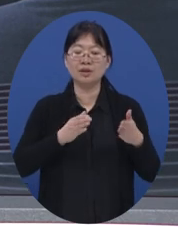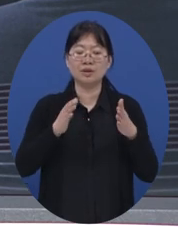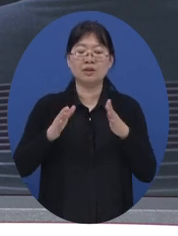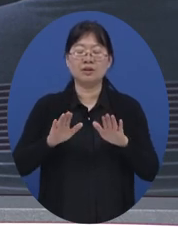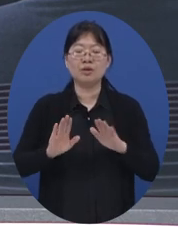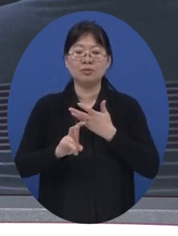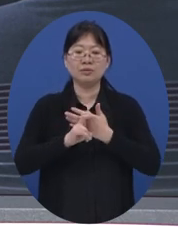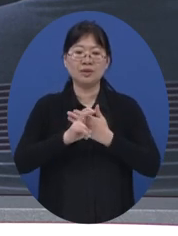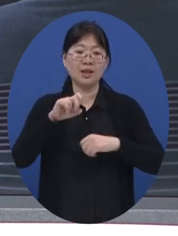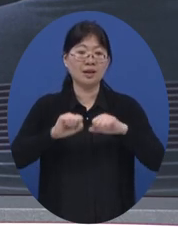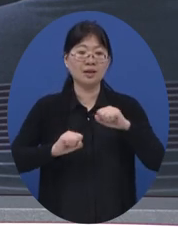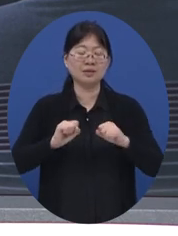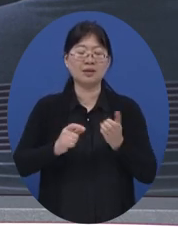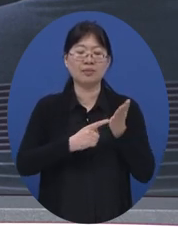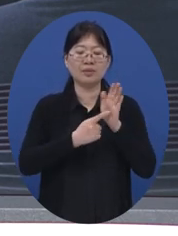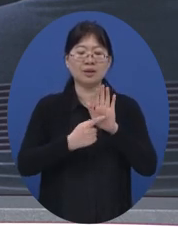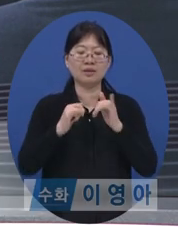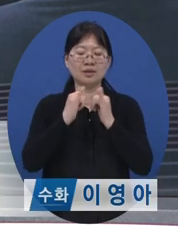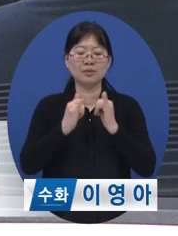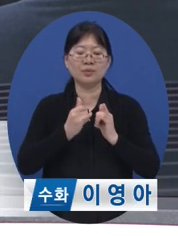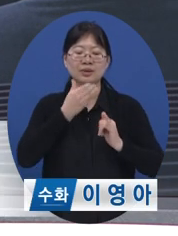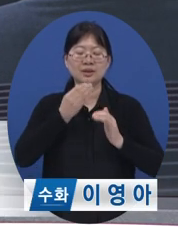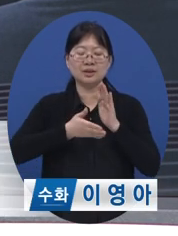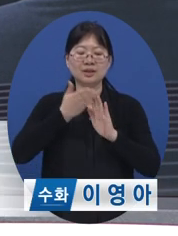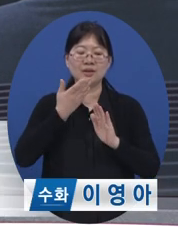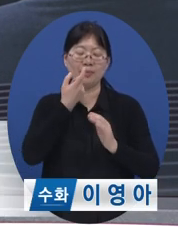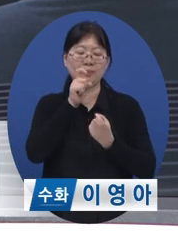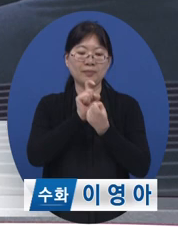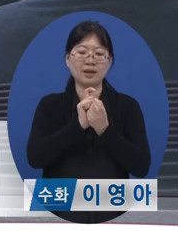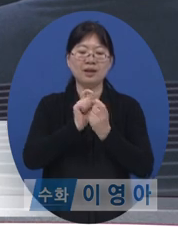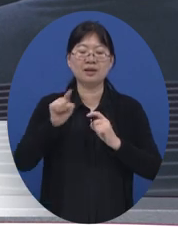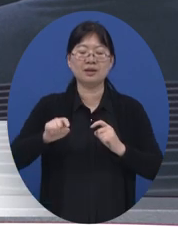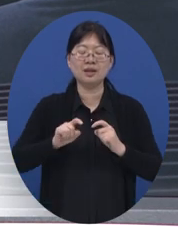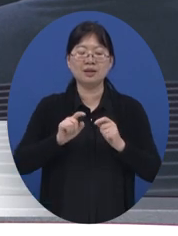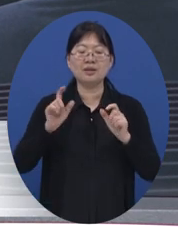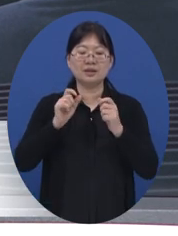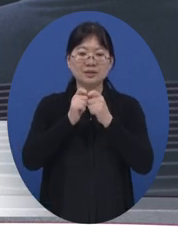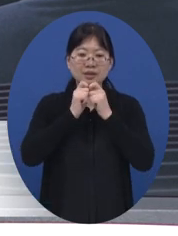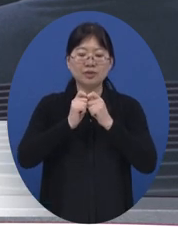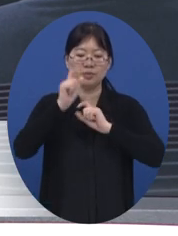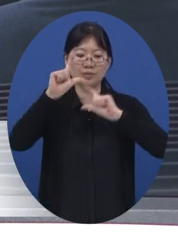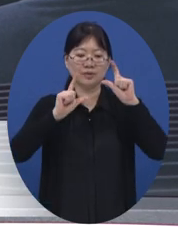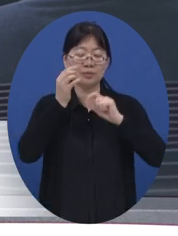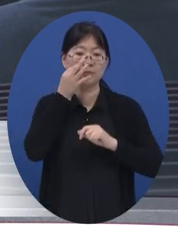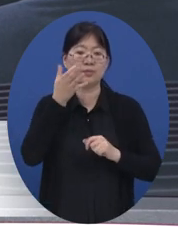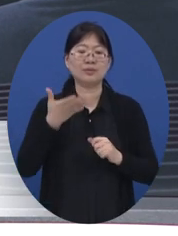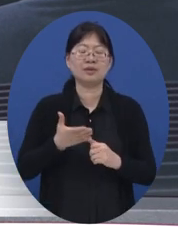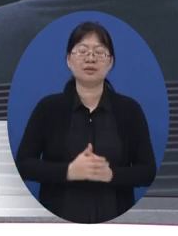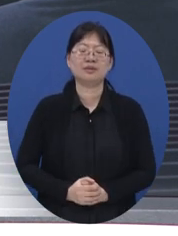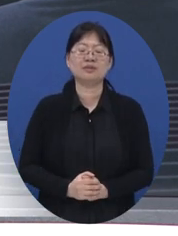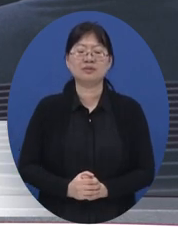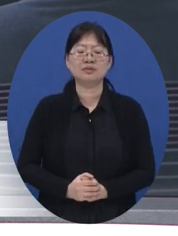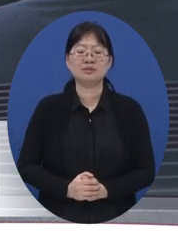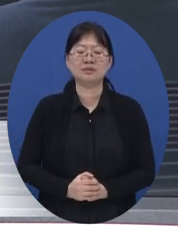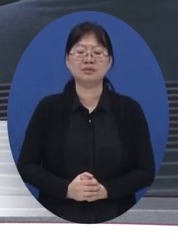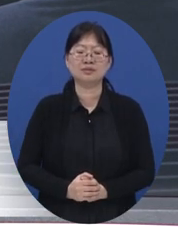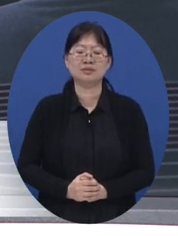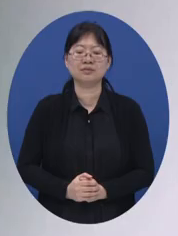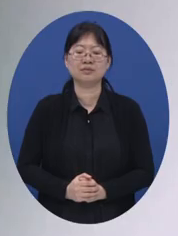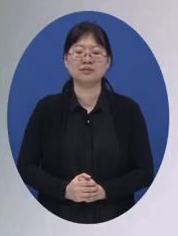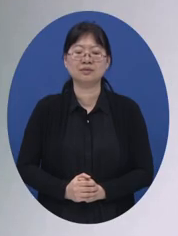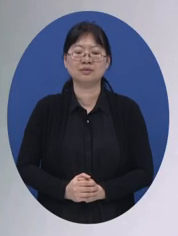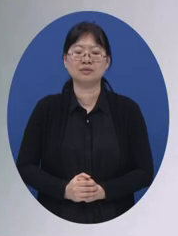경기도 수사망의 불법 행위를 저지른 사회복지시설이 포착됐습니다. 그 민낯에 대해 전해드립니다. 최재형 기자의 보도입니다.